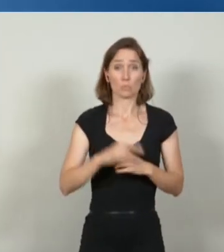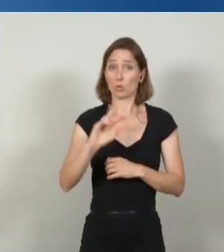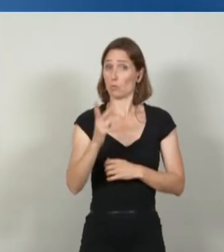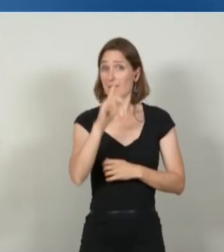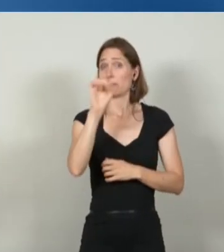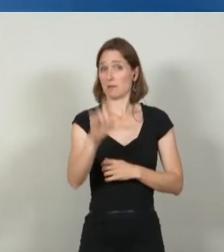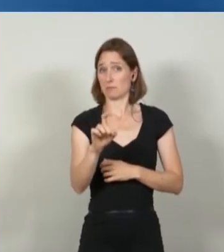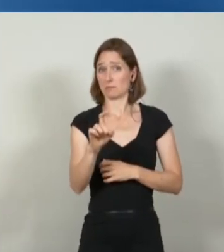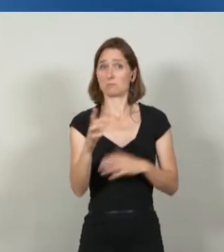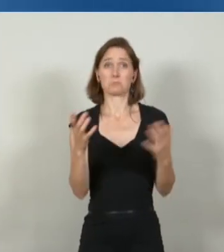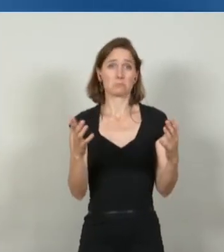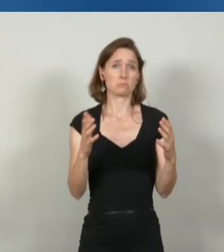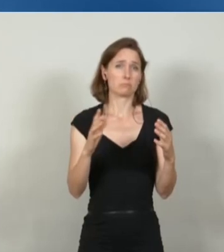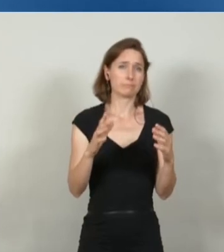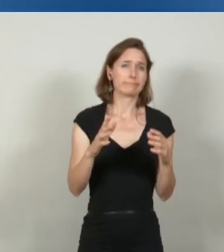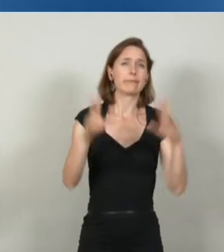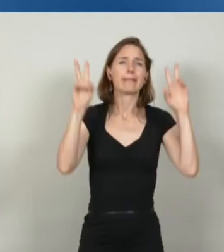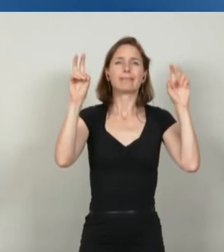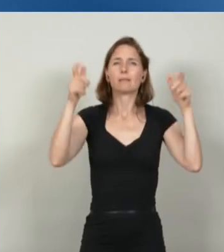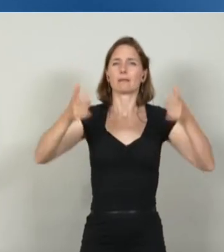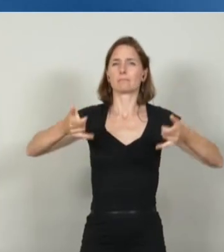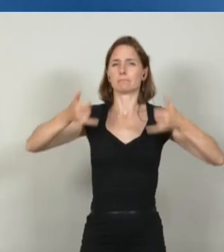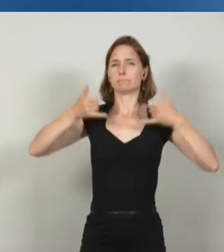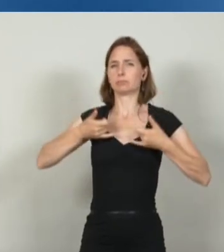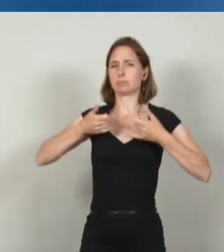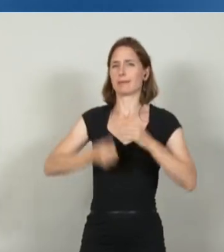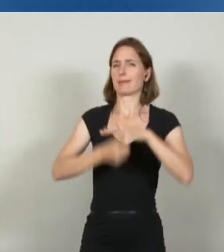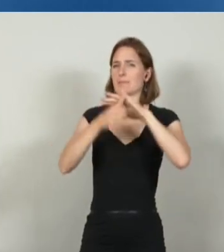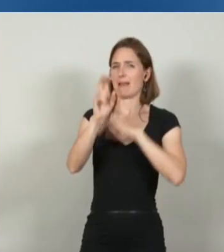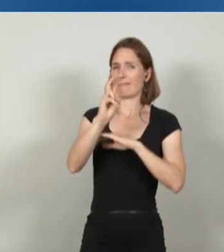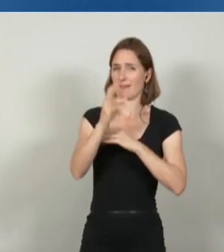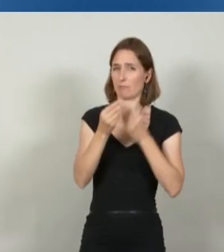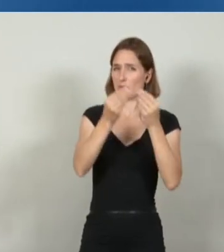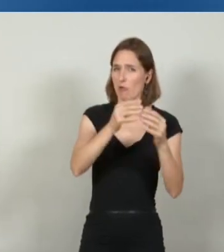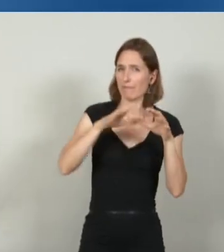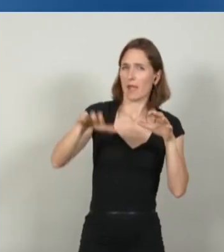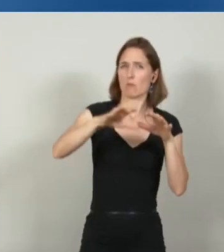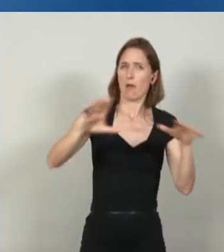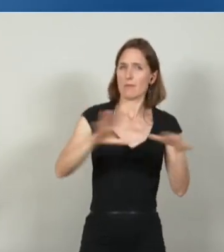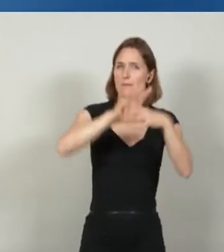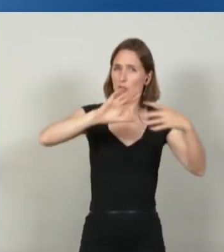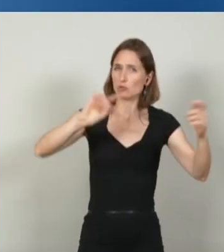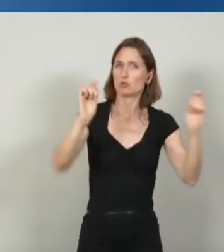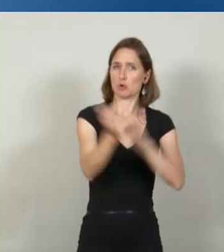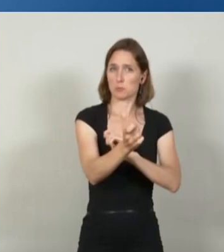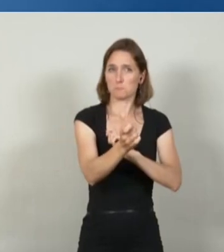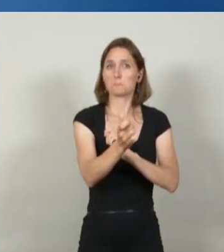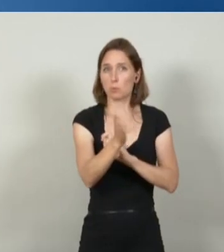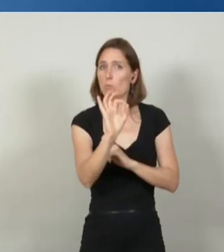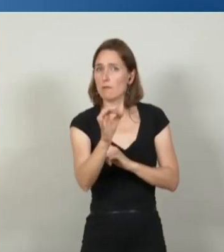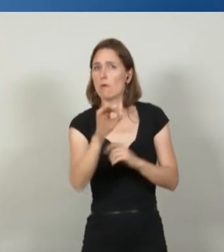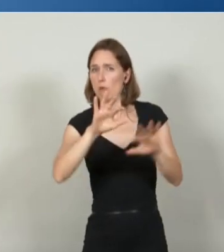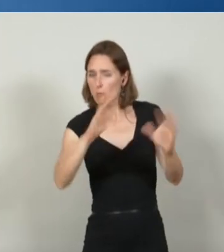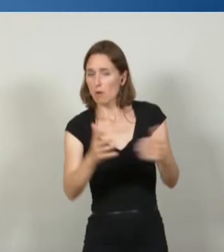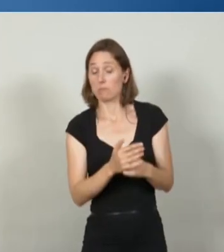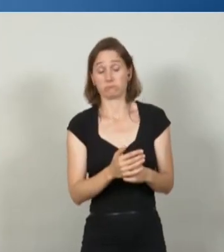quelle mesure et par quels moyens le titre capital verte européenne a-t-il changé l'image de ce territoire le panel d'habitants interrogé est très partagé sur le fait